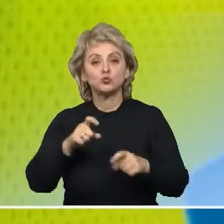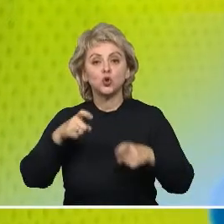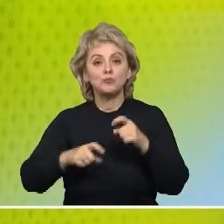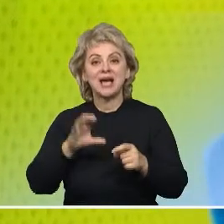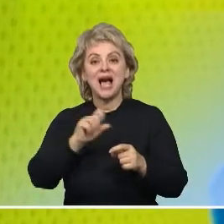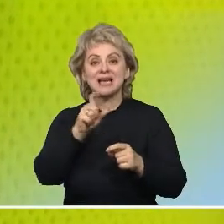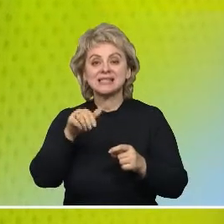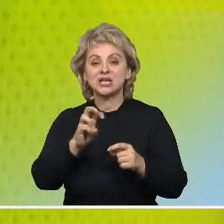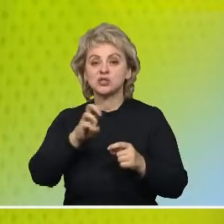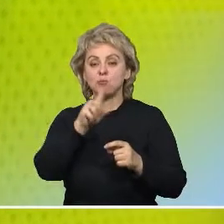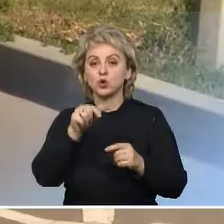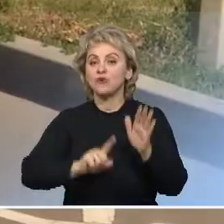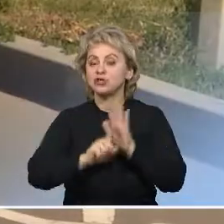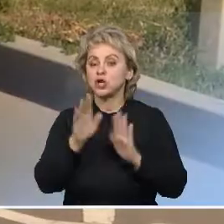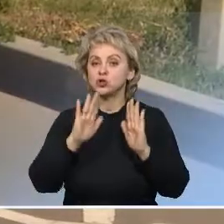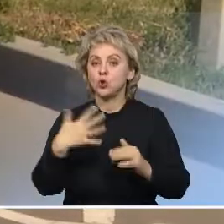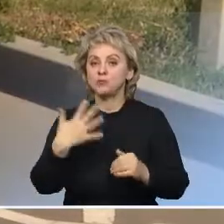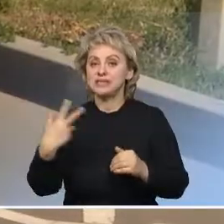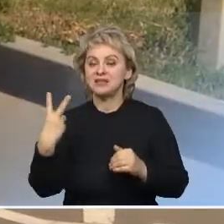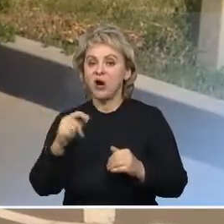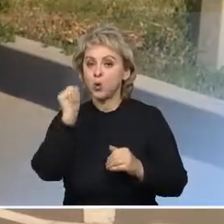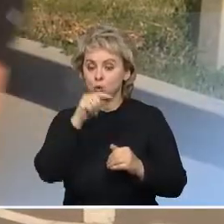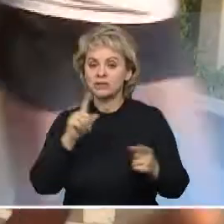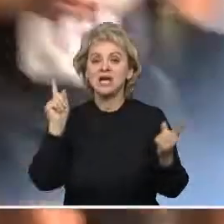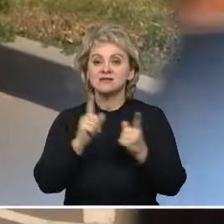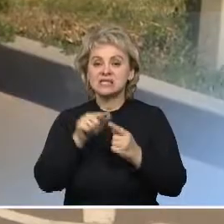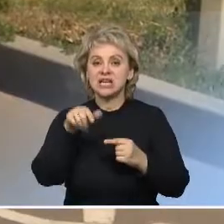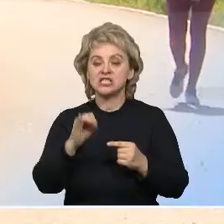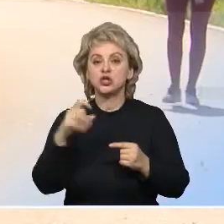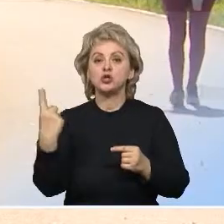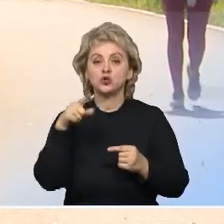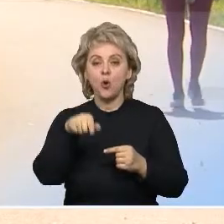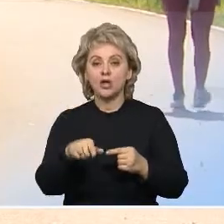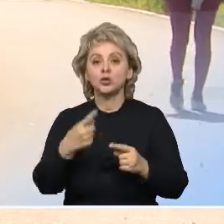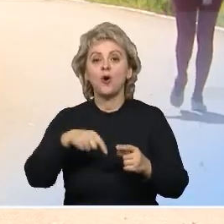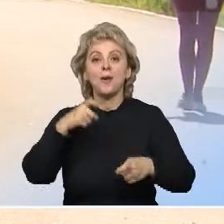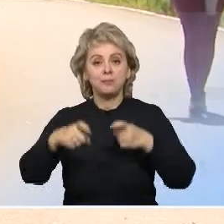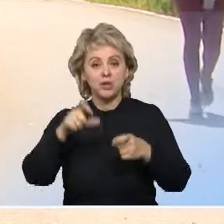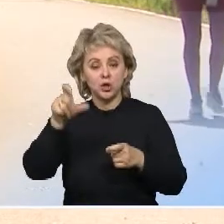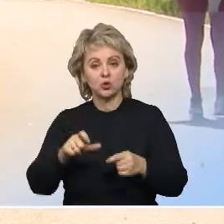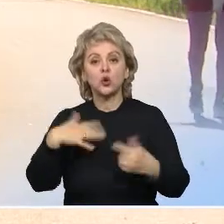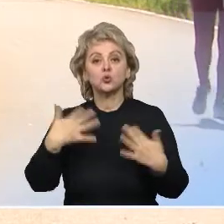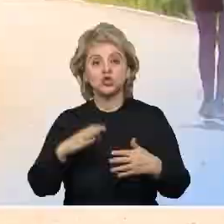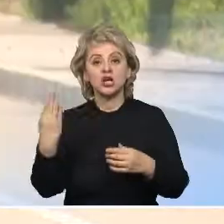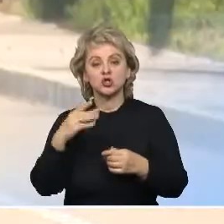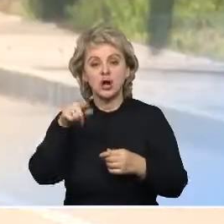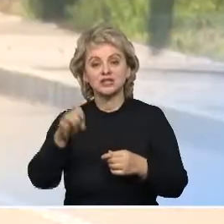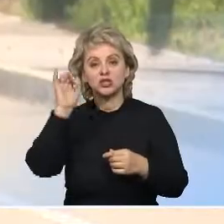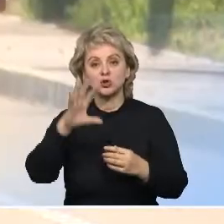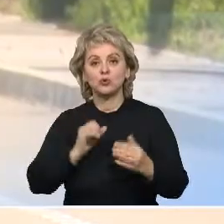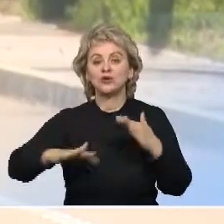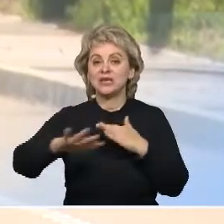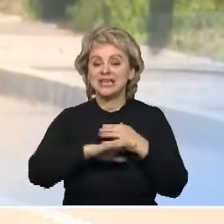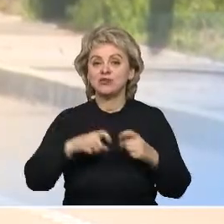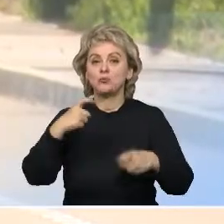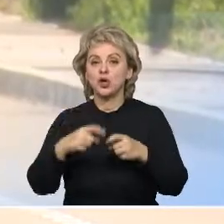бегать Александр Смирнов начал только в 52 года. Встретили мы и еще одного ультрамарафонца уже из шахт, чемпионку Европы